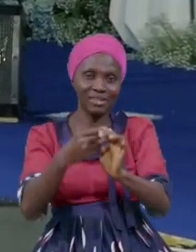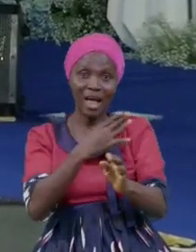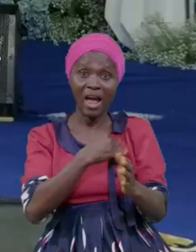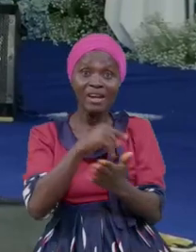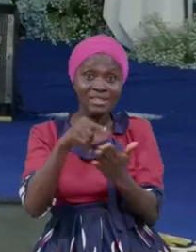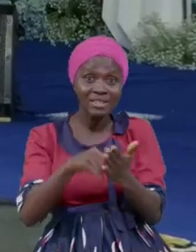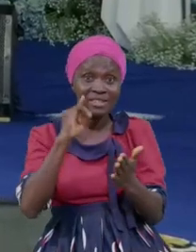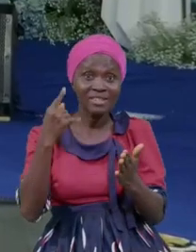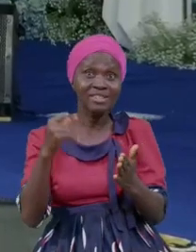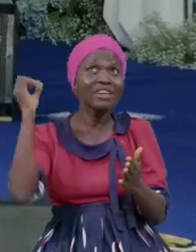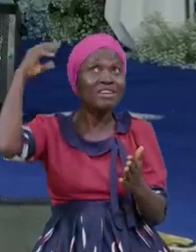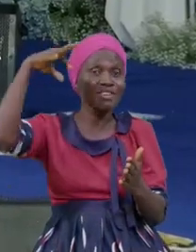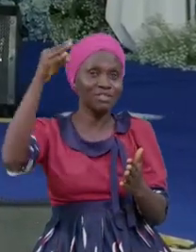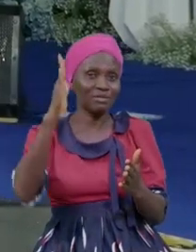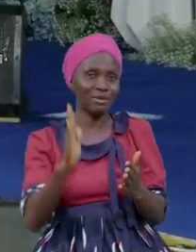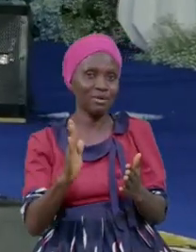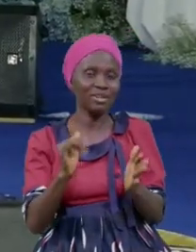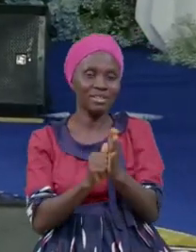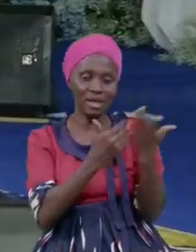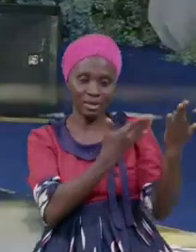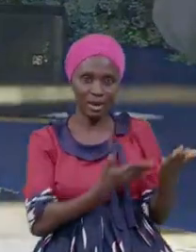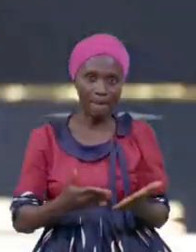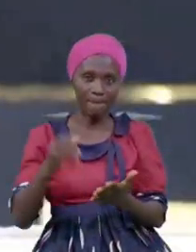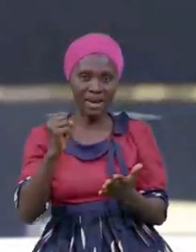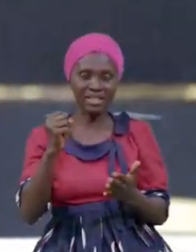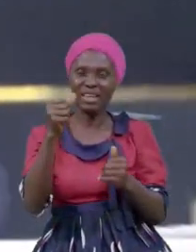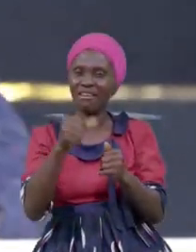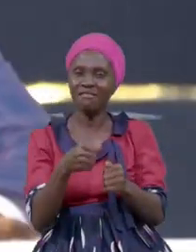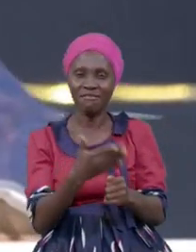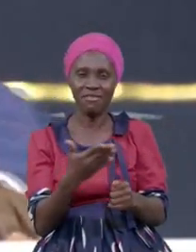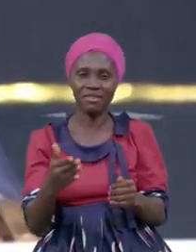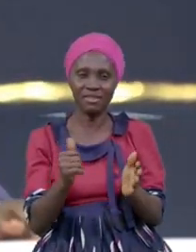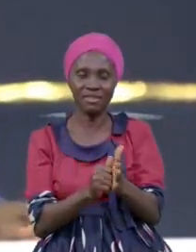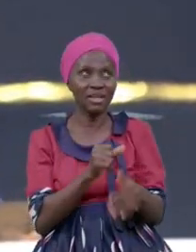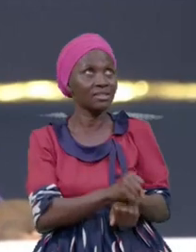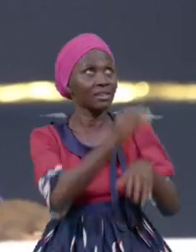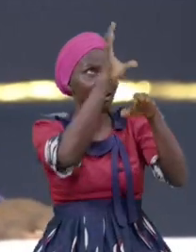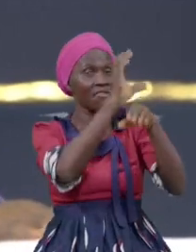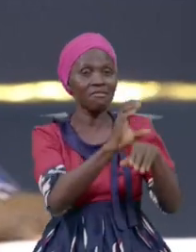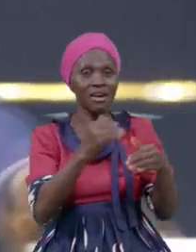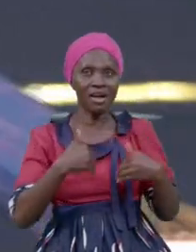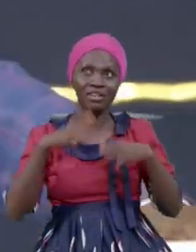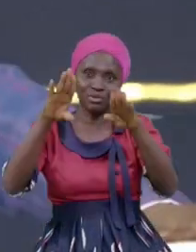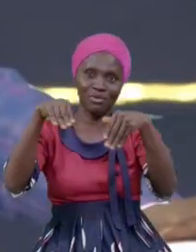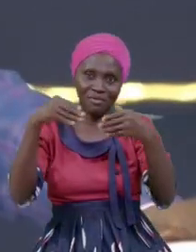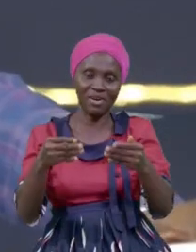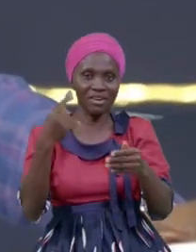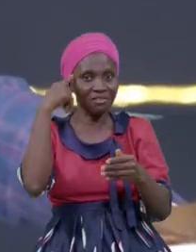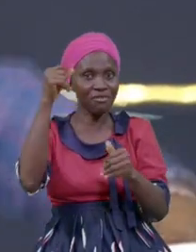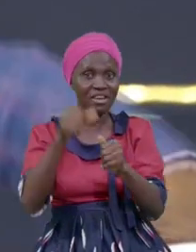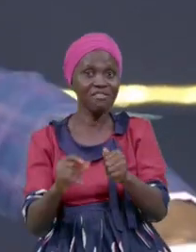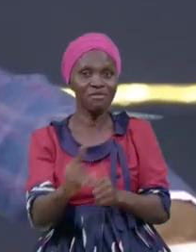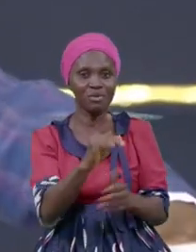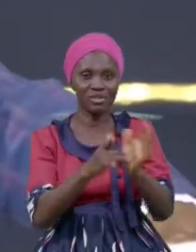Et voici la grâce de Dieu qui apporte toutes choses que le calvaire a pourvues pour chacun de